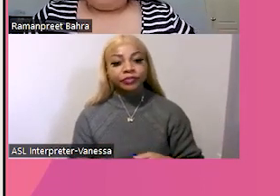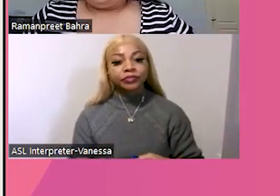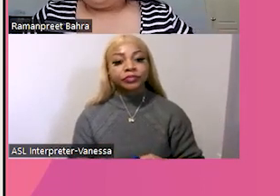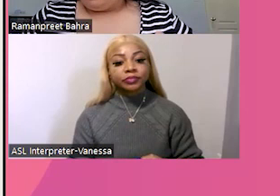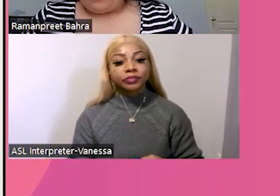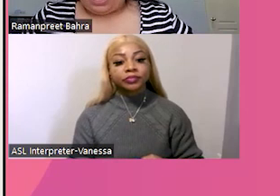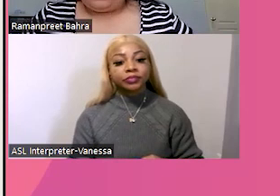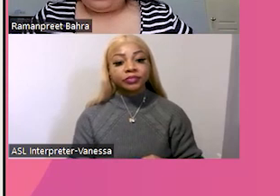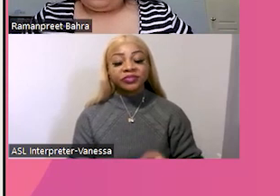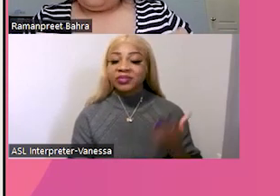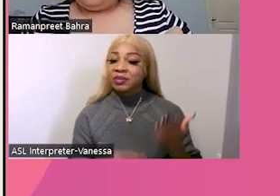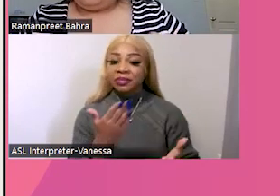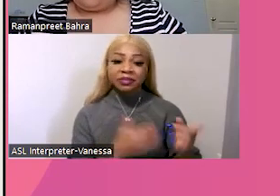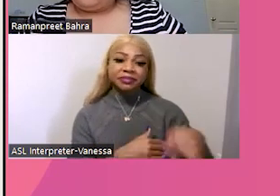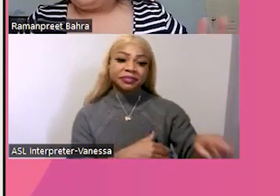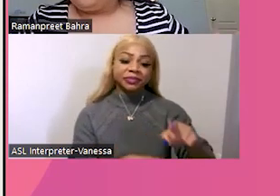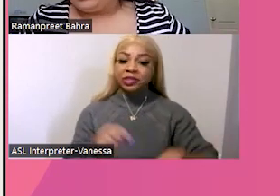racisme et de corpulence